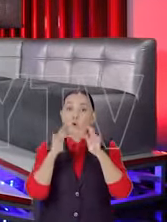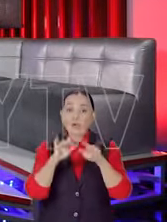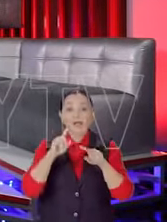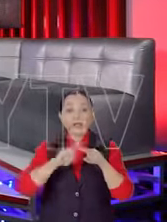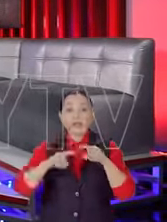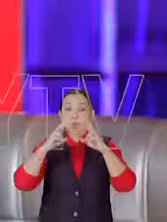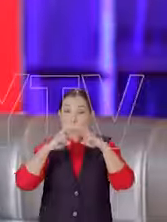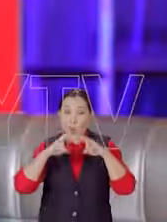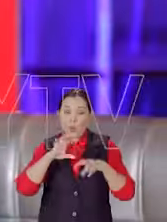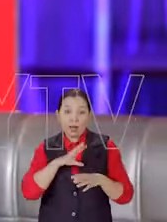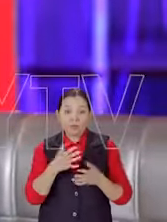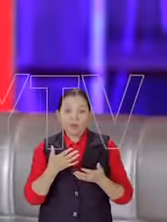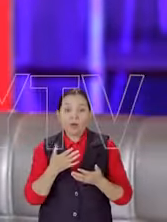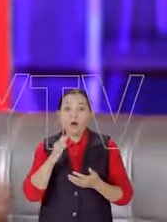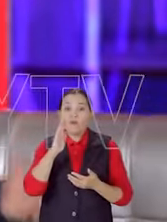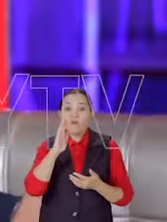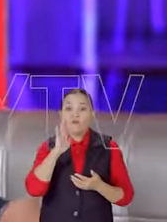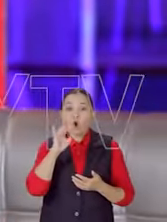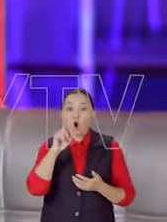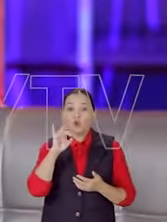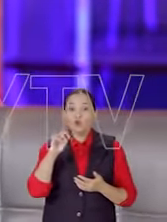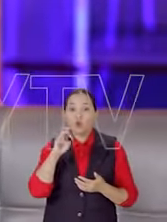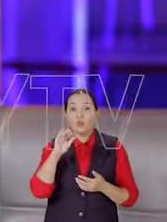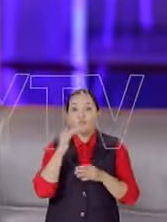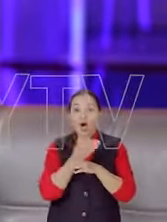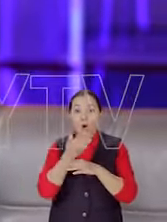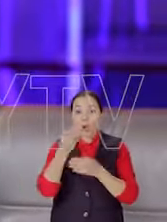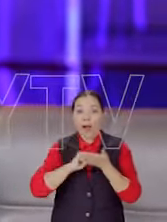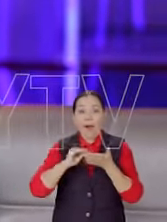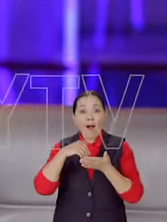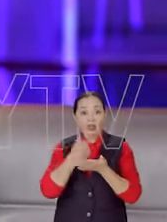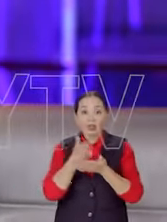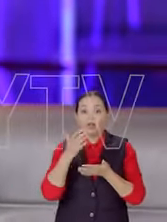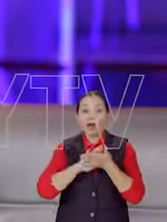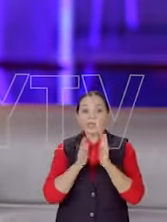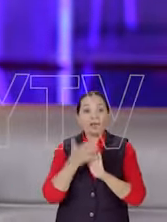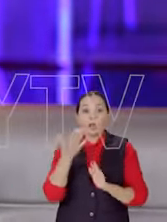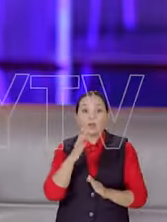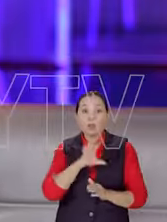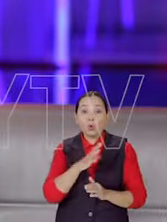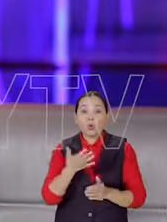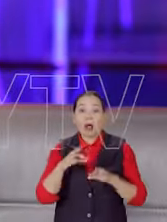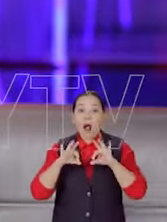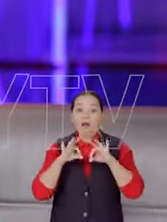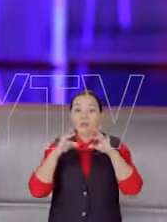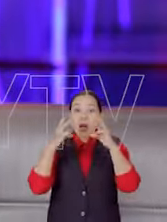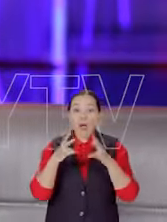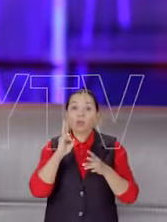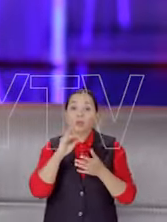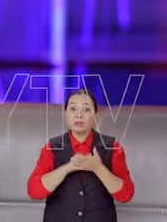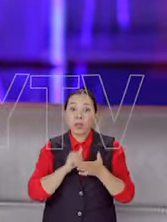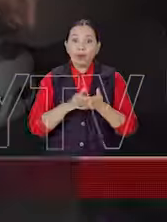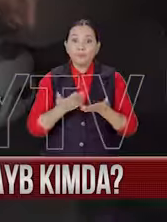qildim, tezda o'rgandi Vohidjon, bu farg'onalik muxbirimiz. Aslida vaziyat qanday bo'lgandi? Avtohalokatga kim